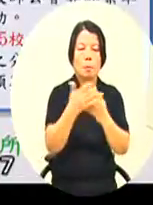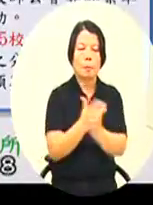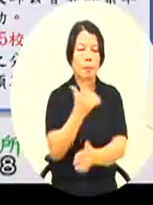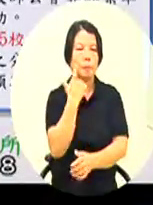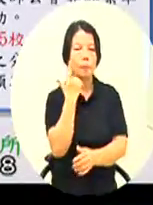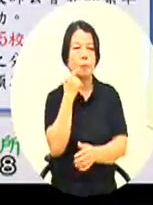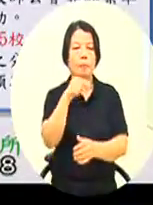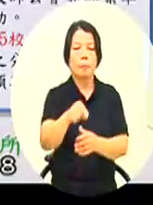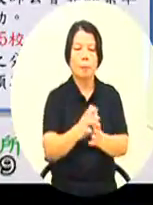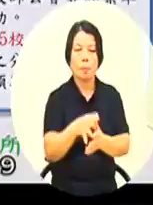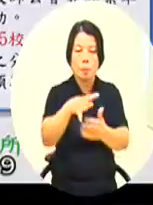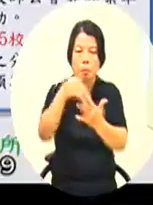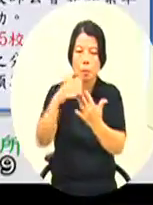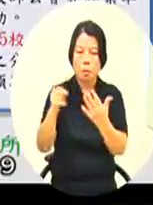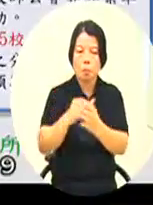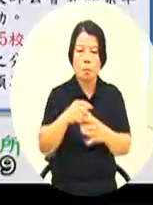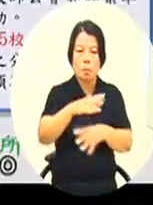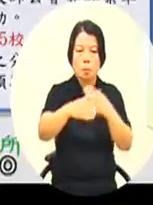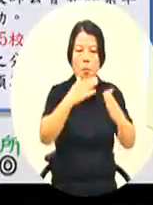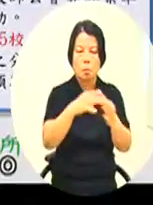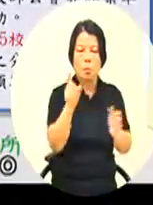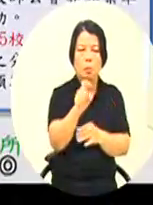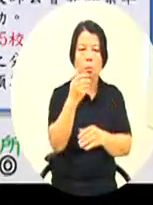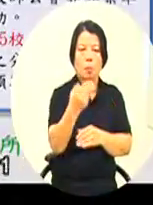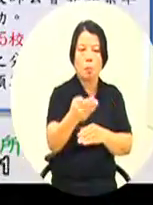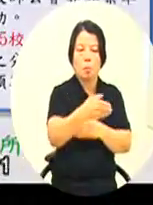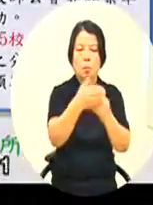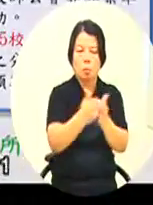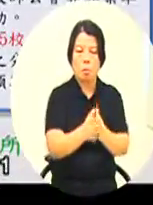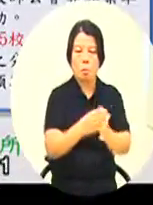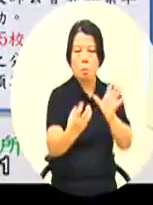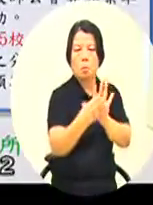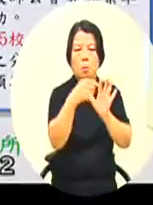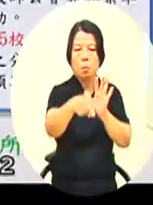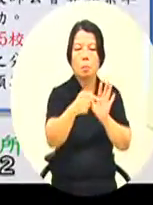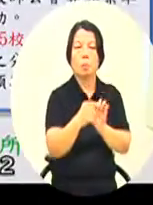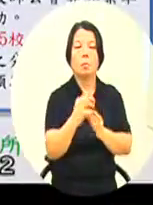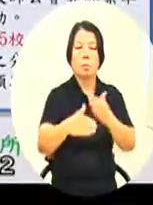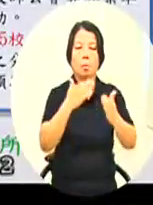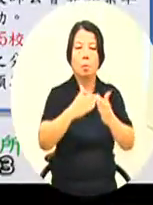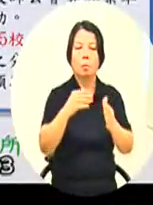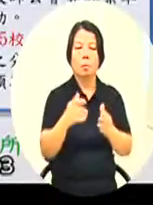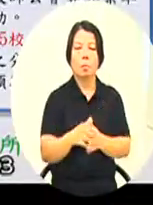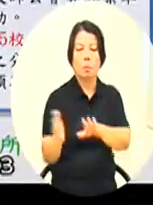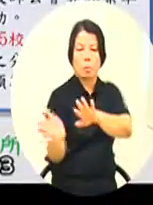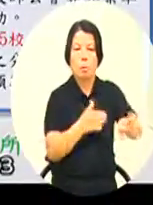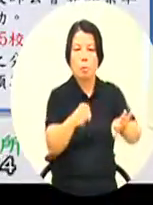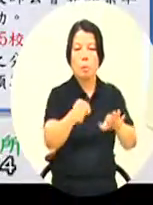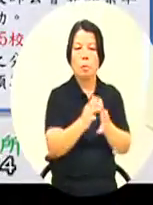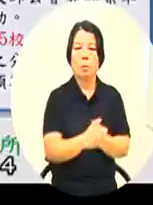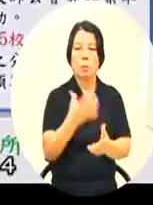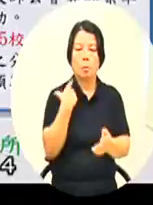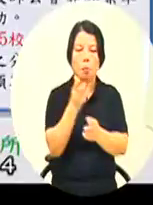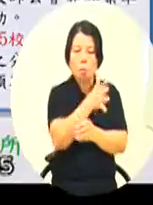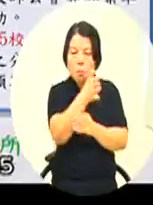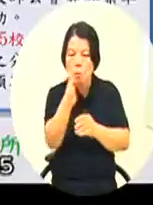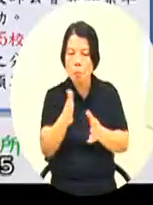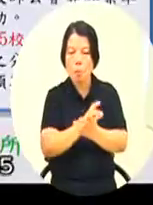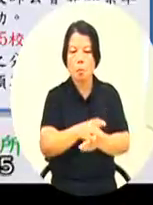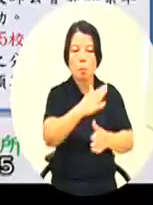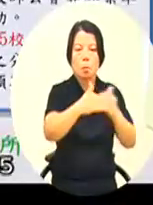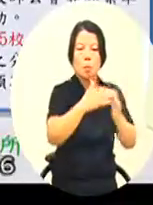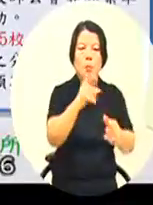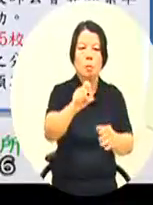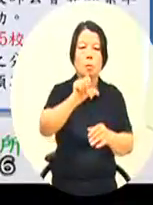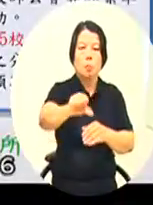感，所以我们选了19所作为全市的典范的这个学校。那另外我们也做了一个普查，找出15个学校